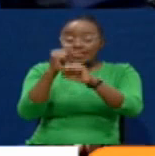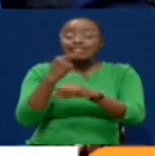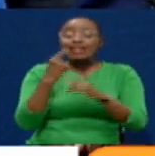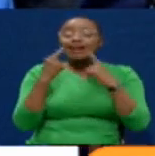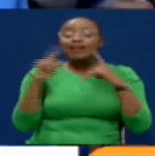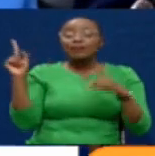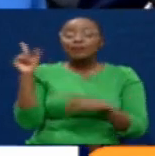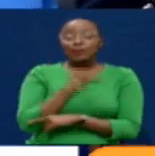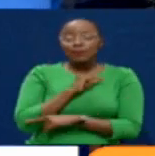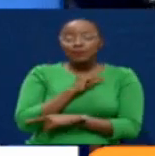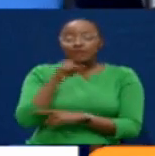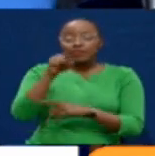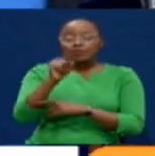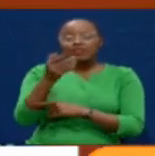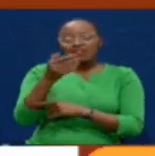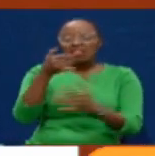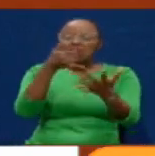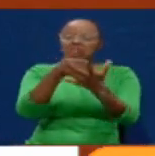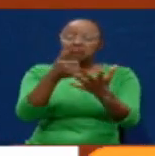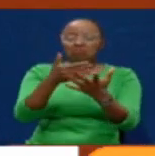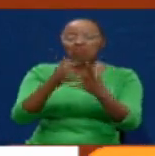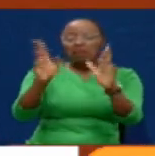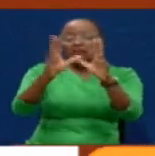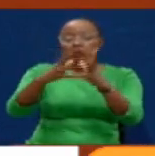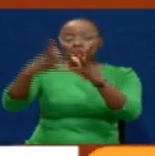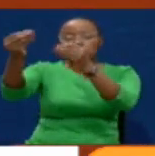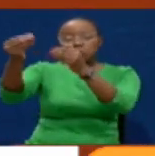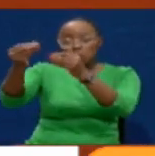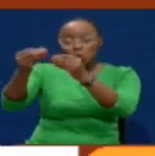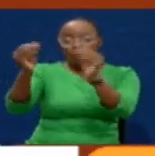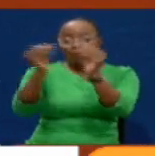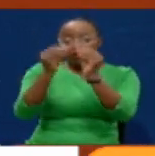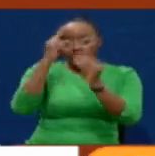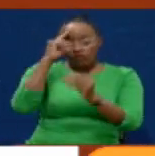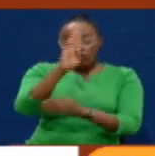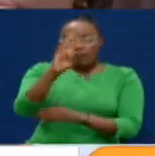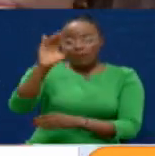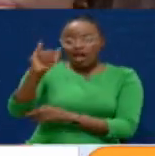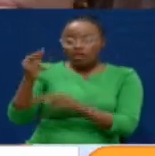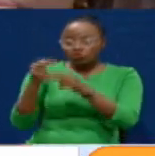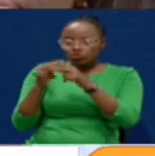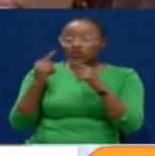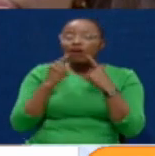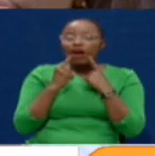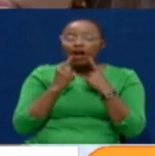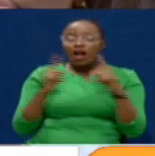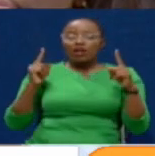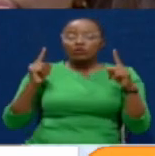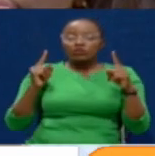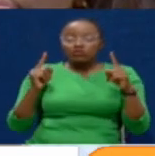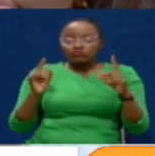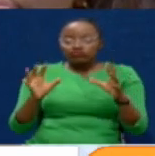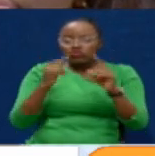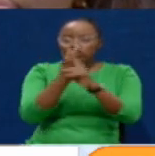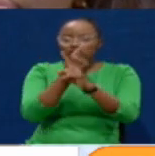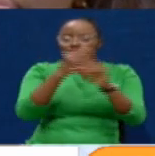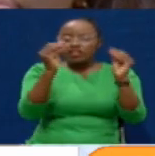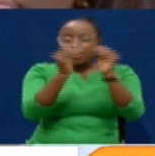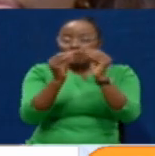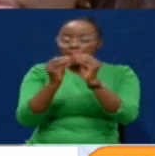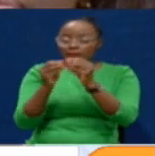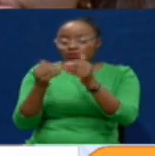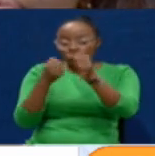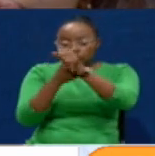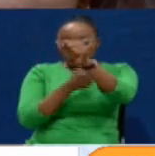yao kuwa wako ndani ya safari za BBI. We shall soon announce the calendar of complementary rallies to